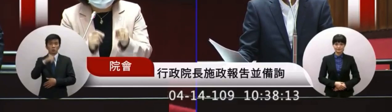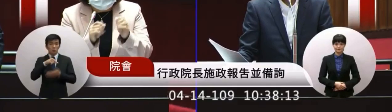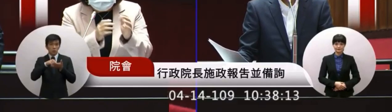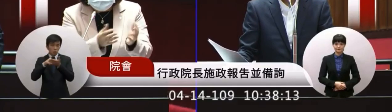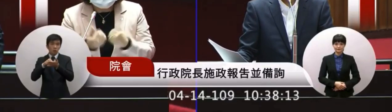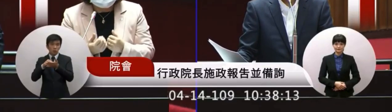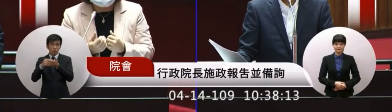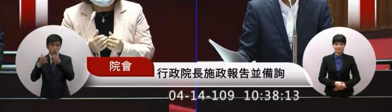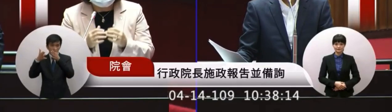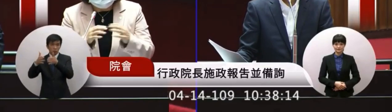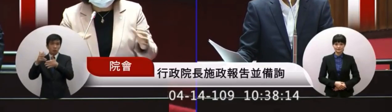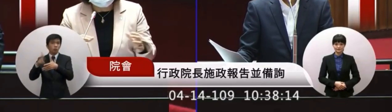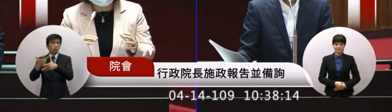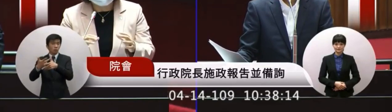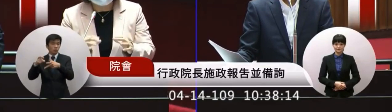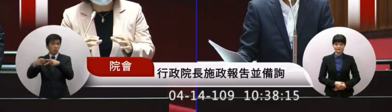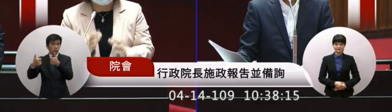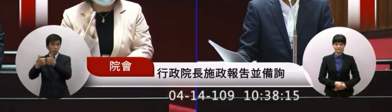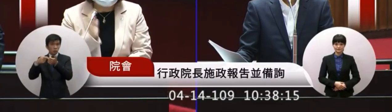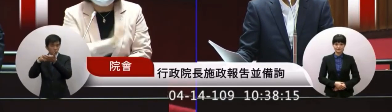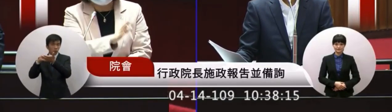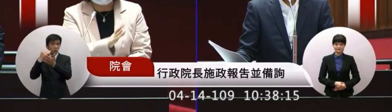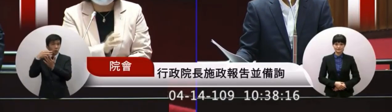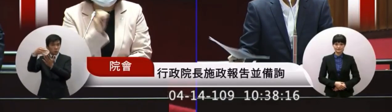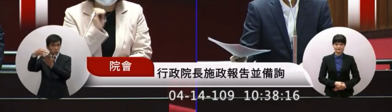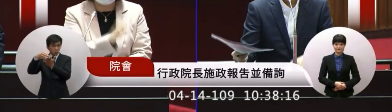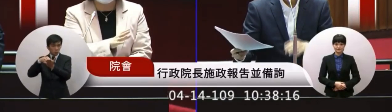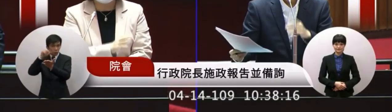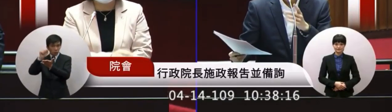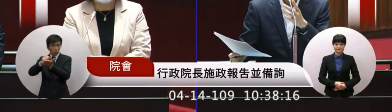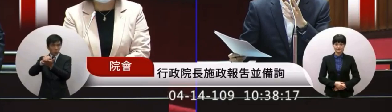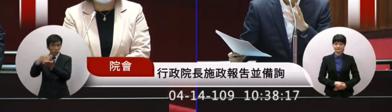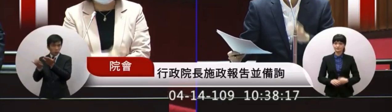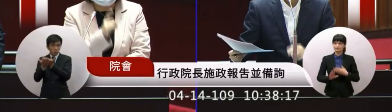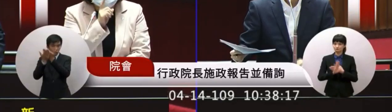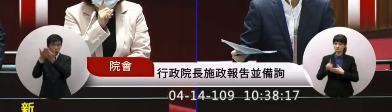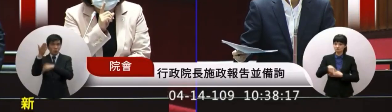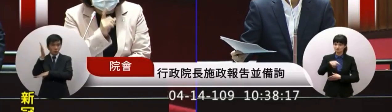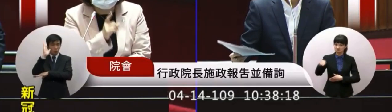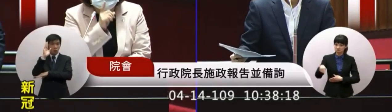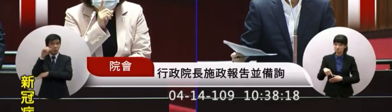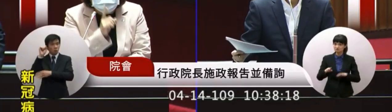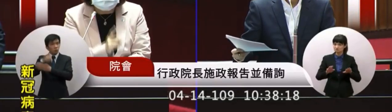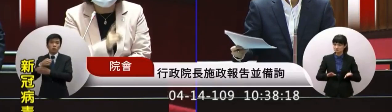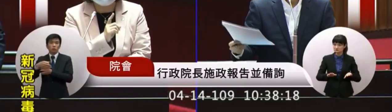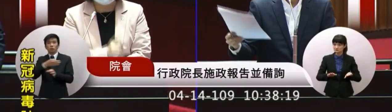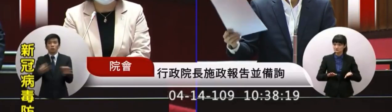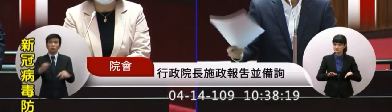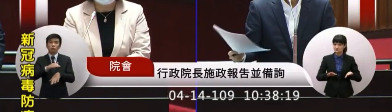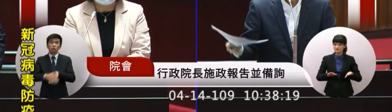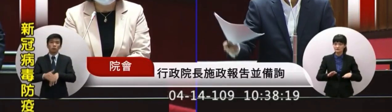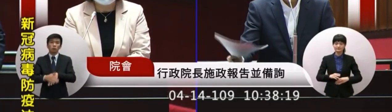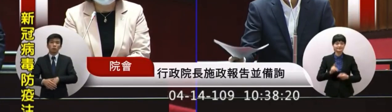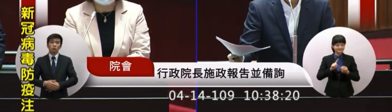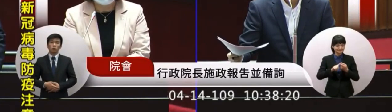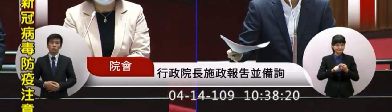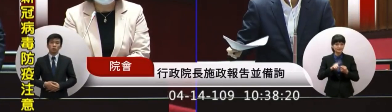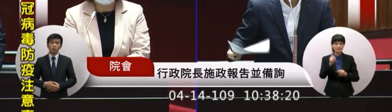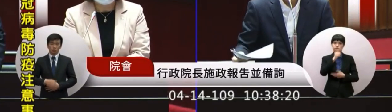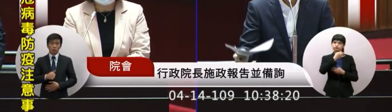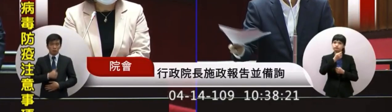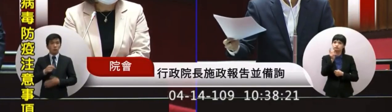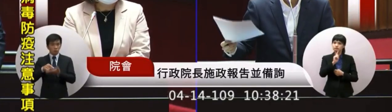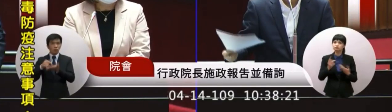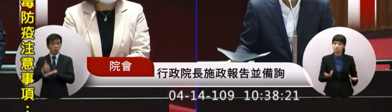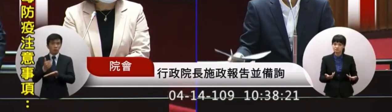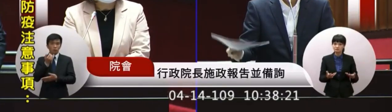请。那么会诊过来名册 ，OK， 我们就钱就不 外界现在在 一定是看得到一定 好对什么时候